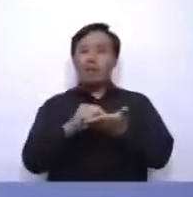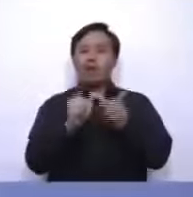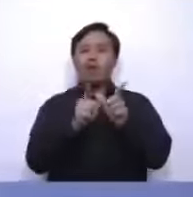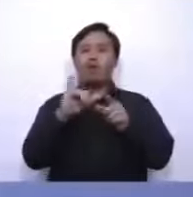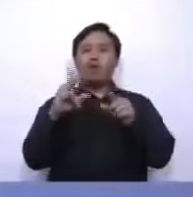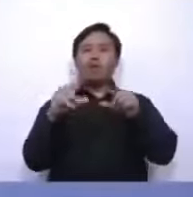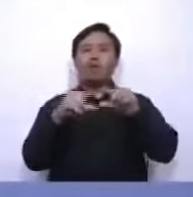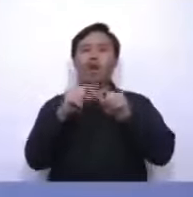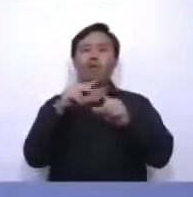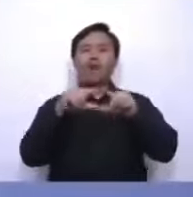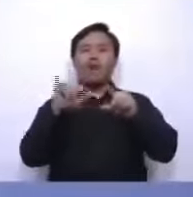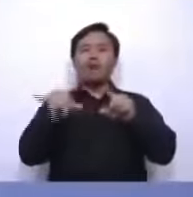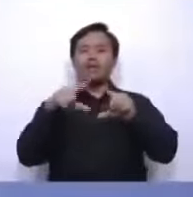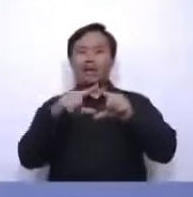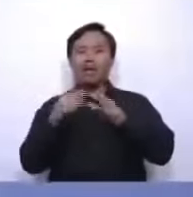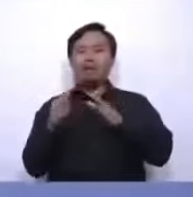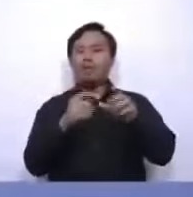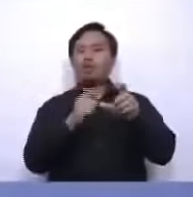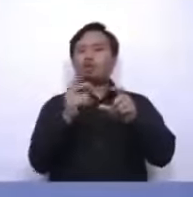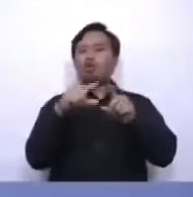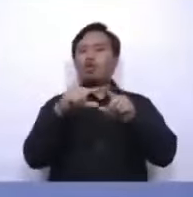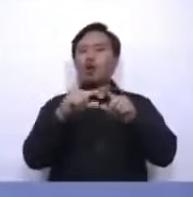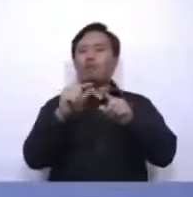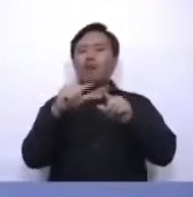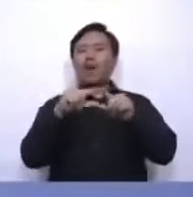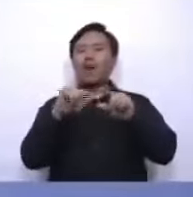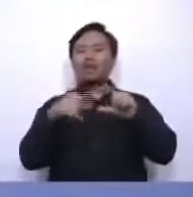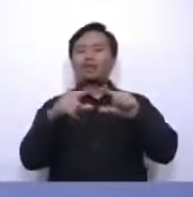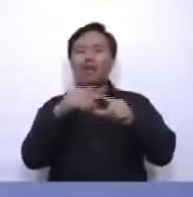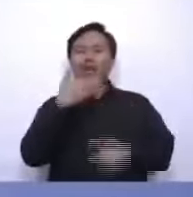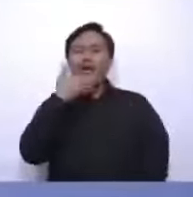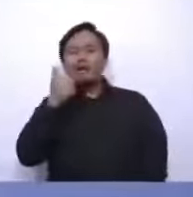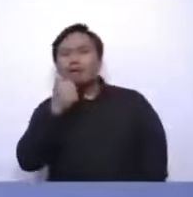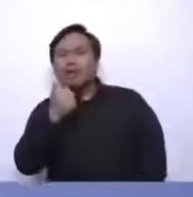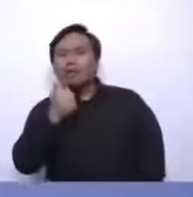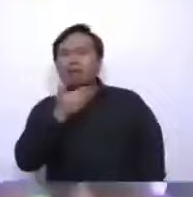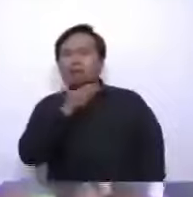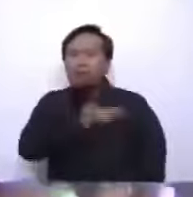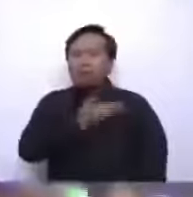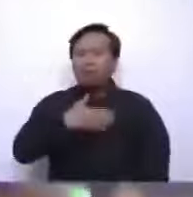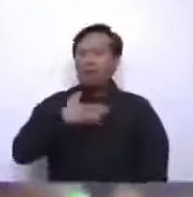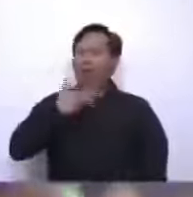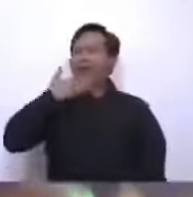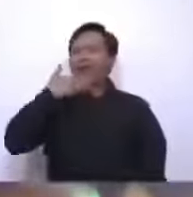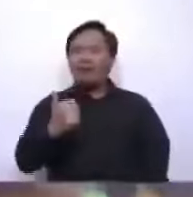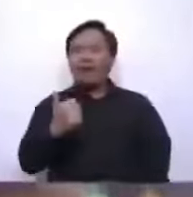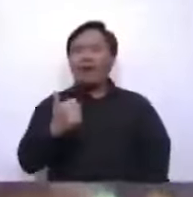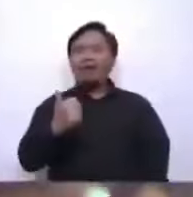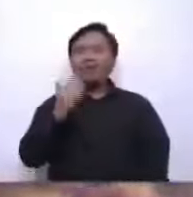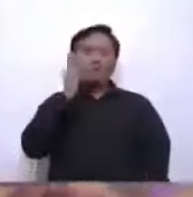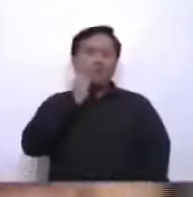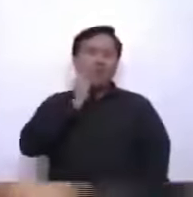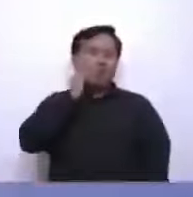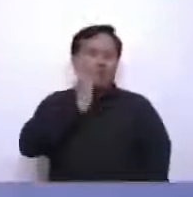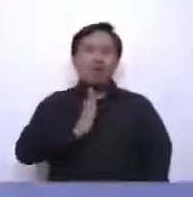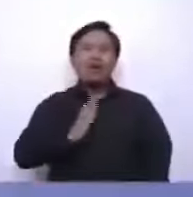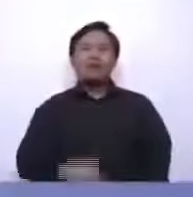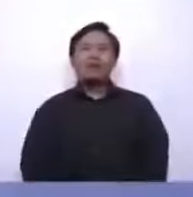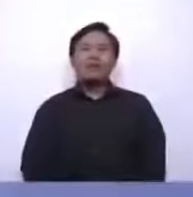muda, kolonial, milenial, kasep, luwih kasep. Hadirin sekalian yang saya hormati